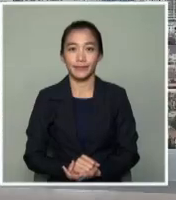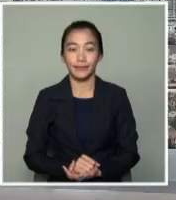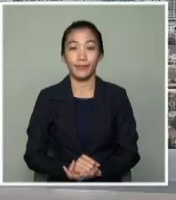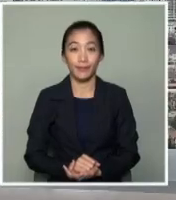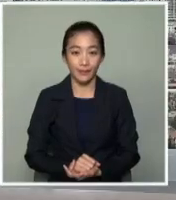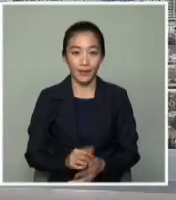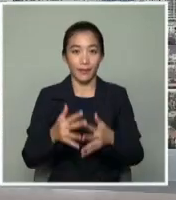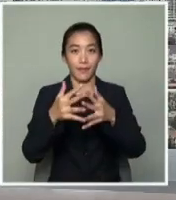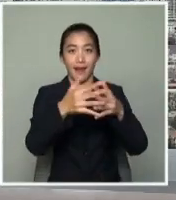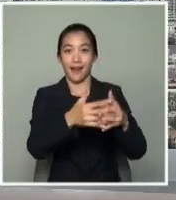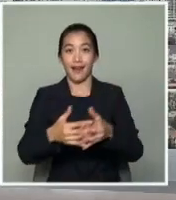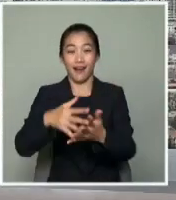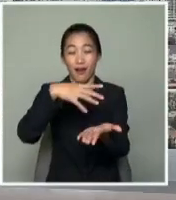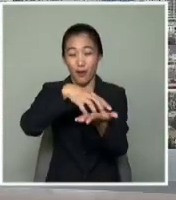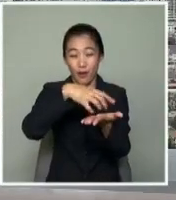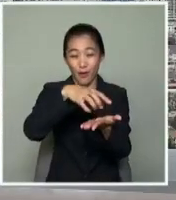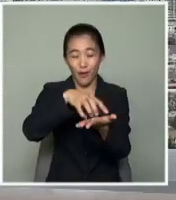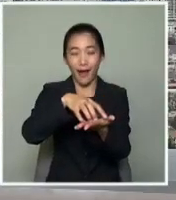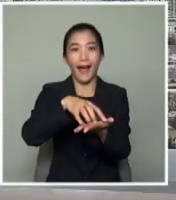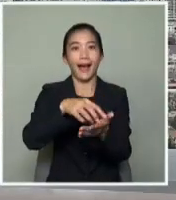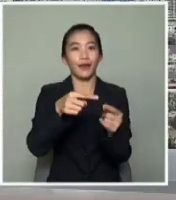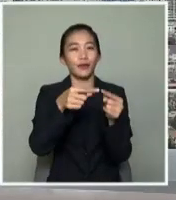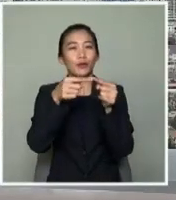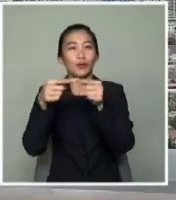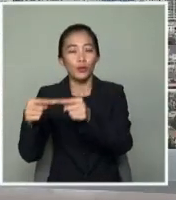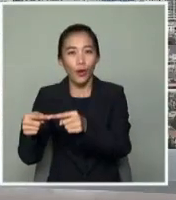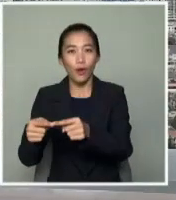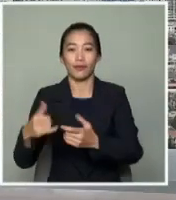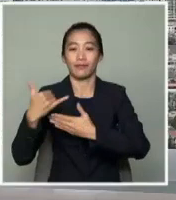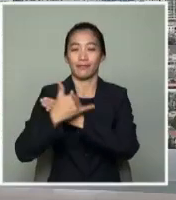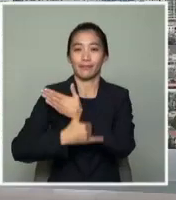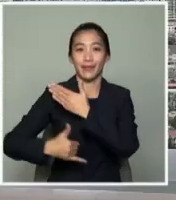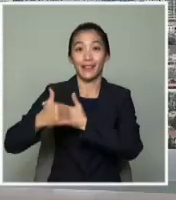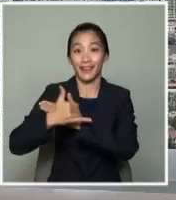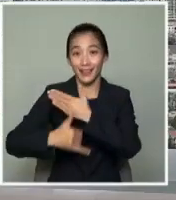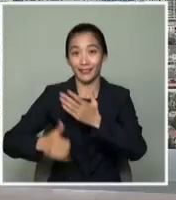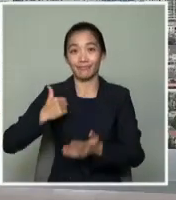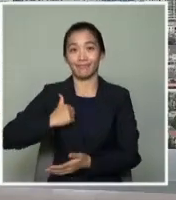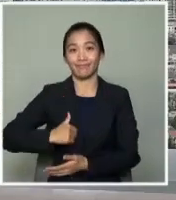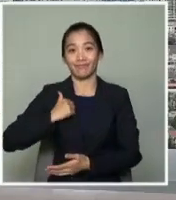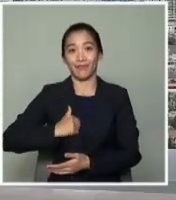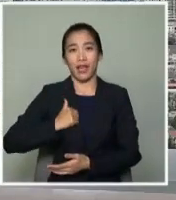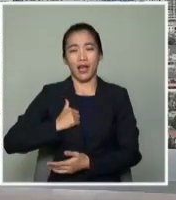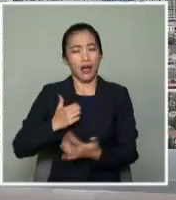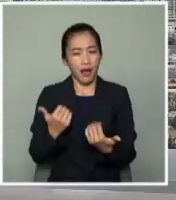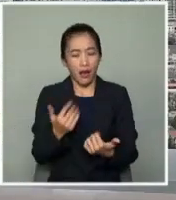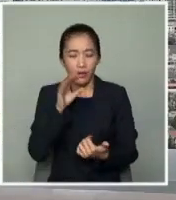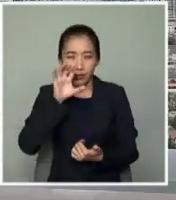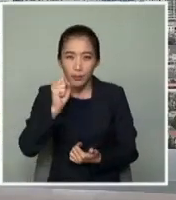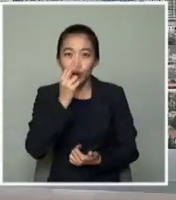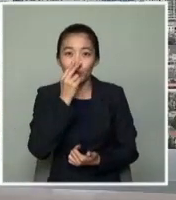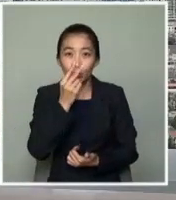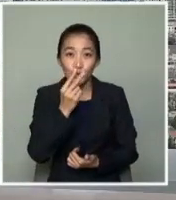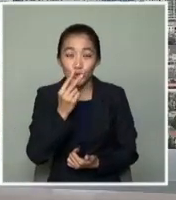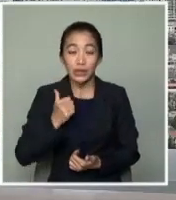จากที่สหรัฐอเมริกาขยับไปค่ะคุณผู้ชมคะไปดูที่แคนาดากันหน่อยแล้วกันเพราะว่าตอนนี้เนี่ยอยากจะให้คุณผู้ชมได้เห็นภา